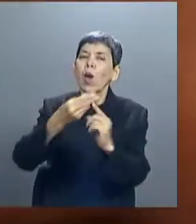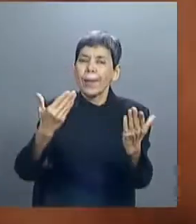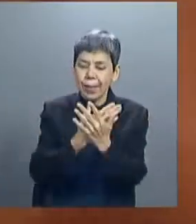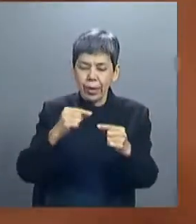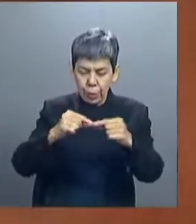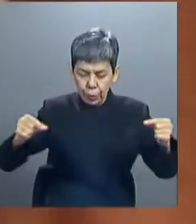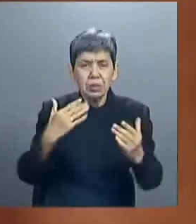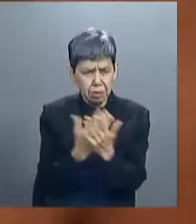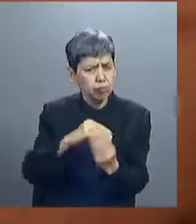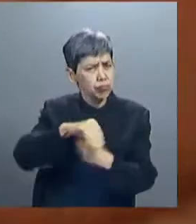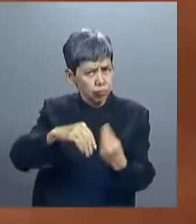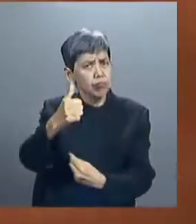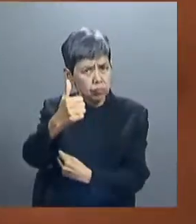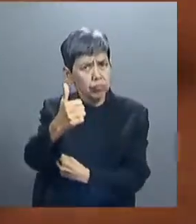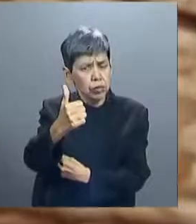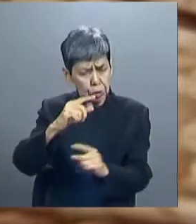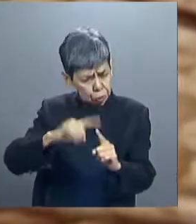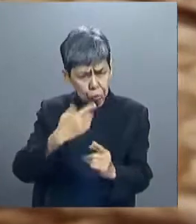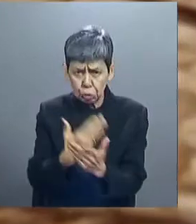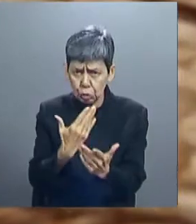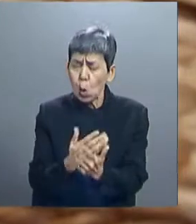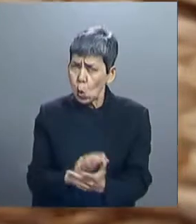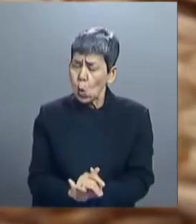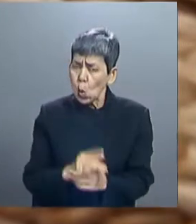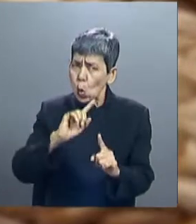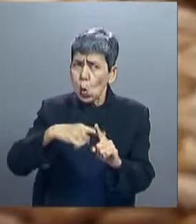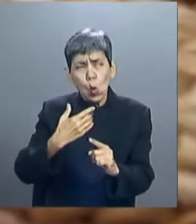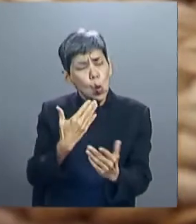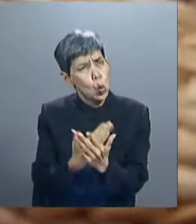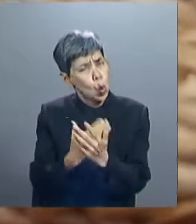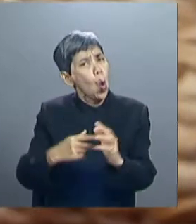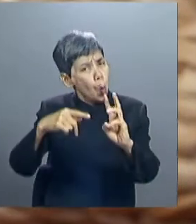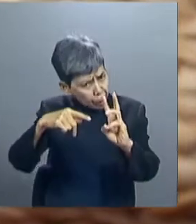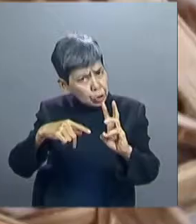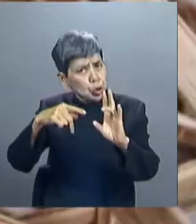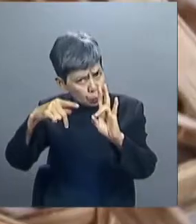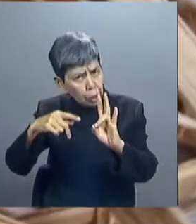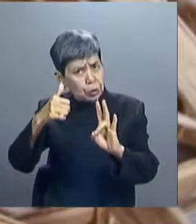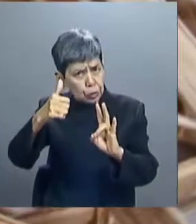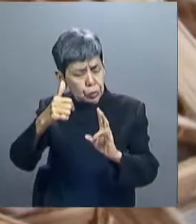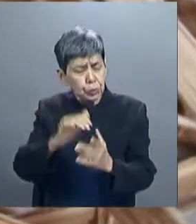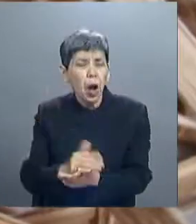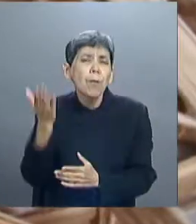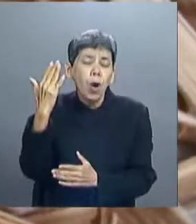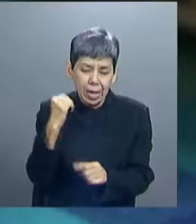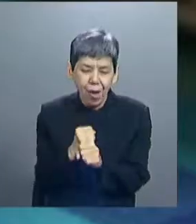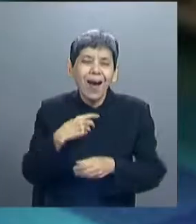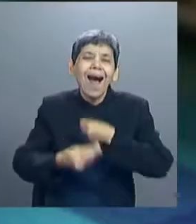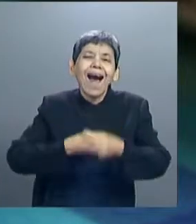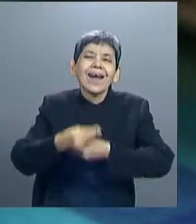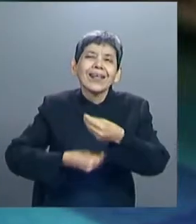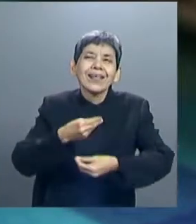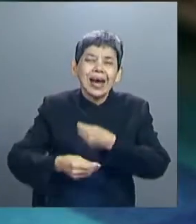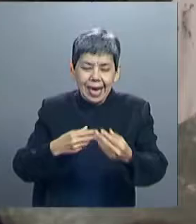รายได้ดีเดือนตั้งหลายเดือนตั้ง 6,000 7,000 ได้ตอนนั้นเราไปขายโรงแรมเขา